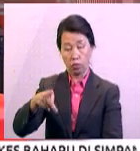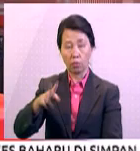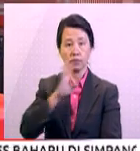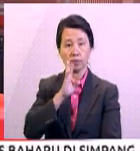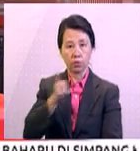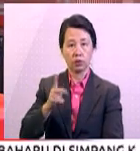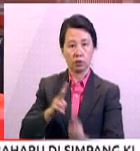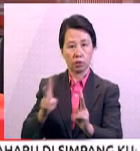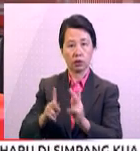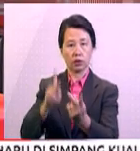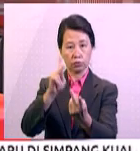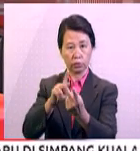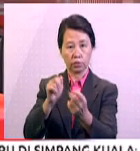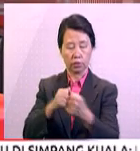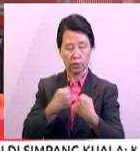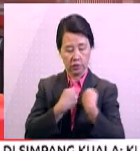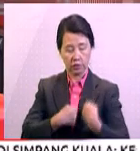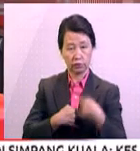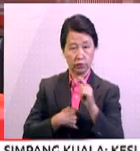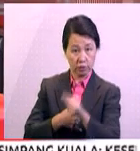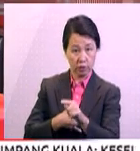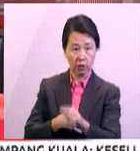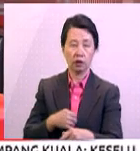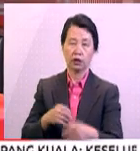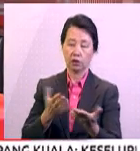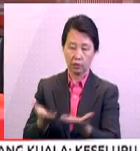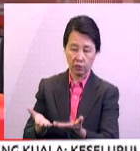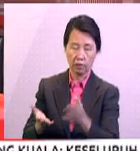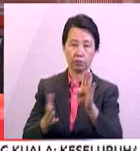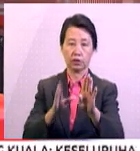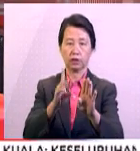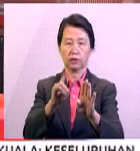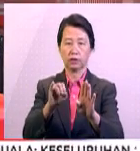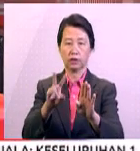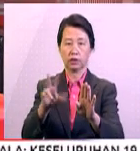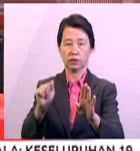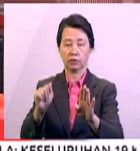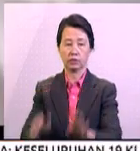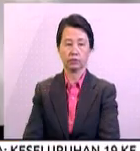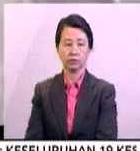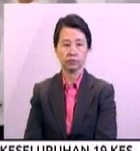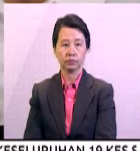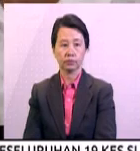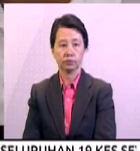dikatakan sangat sesuai dengan jiwanya. Terus saja bersama B-Diva.